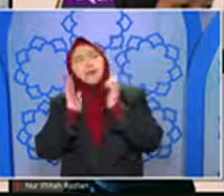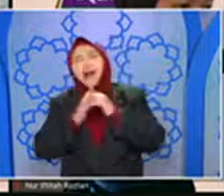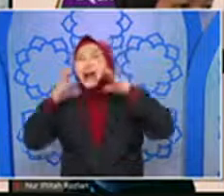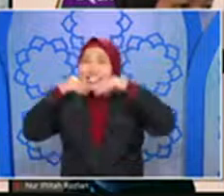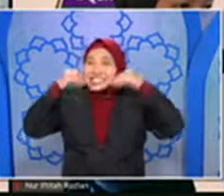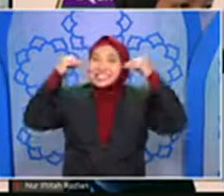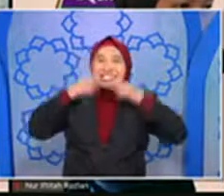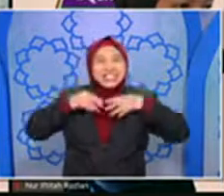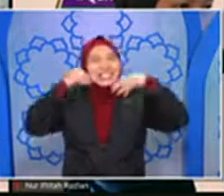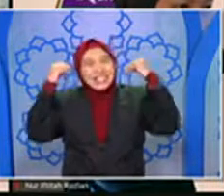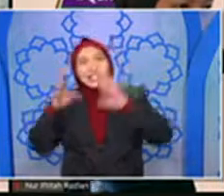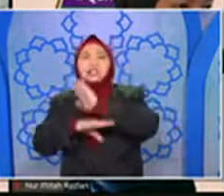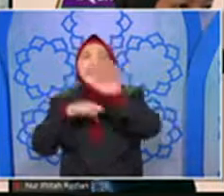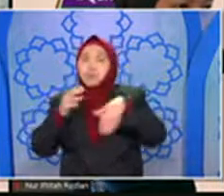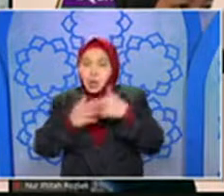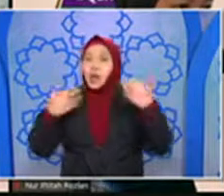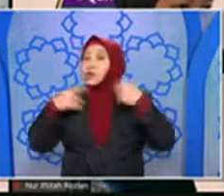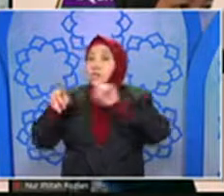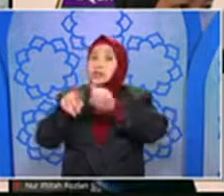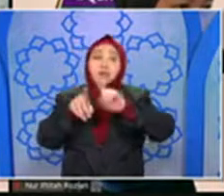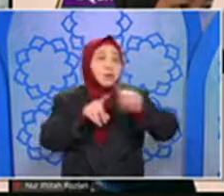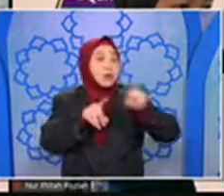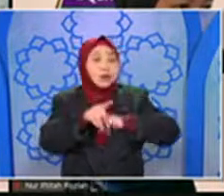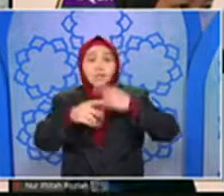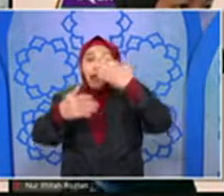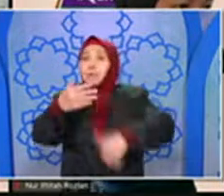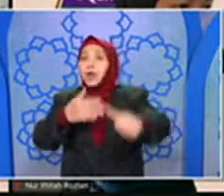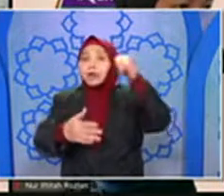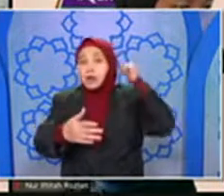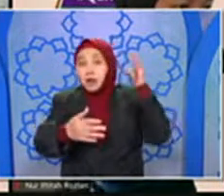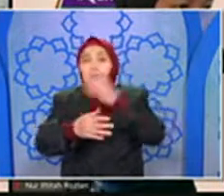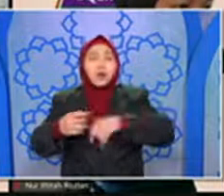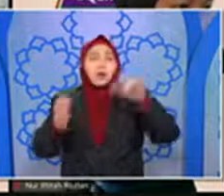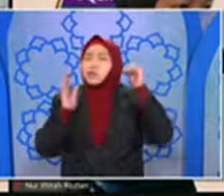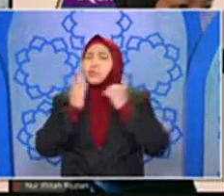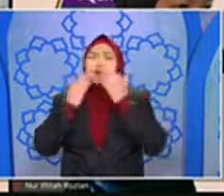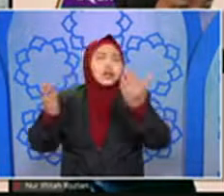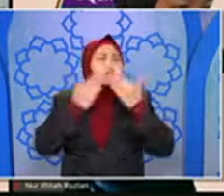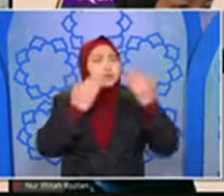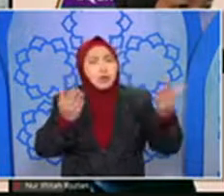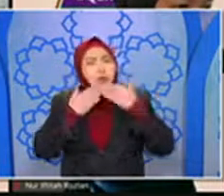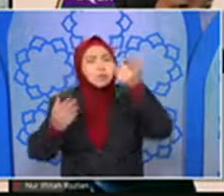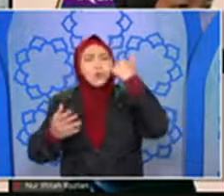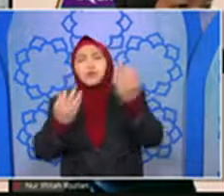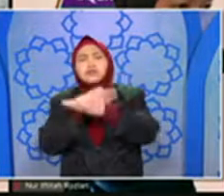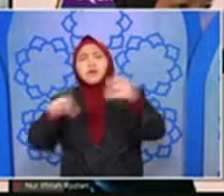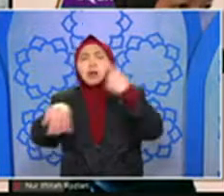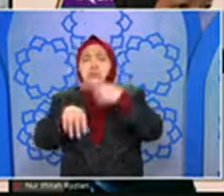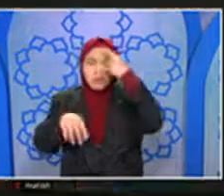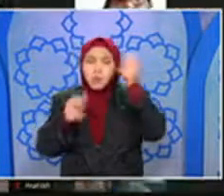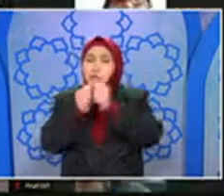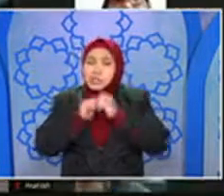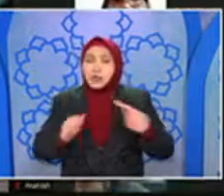ceria-ceria semuanya, ada pelbagai background. Masya-Allah. Terima kasih kerana sudi bersama dengan kami. Kita nak